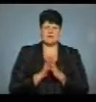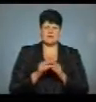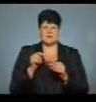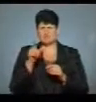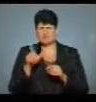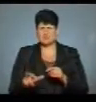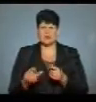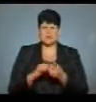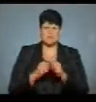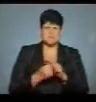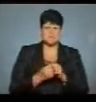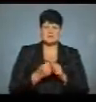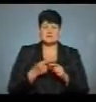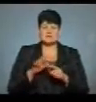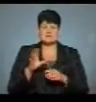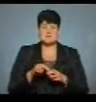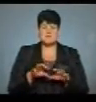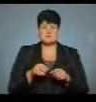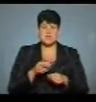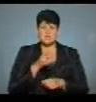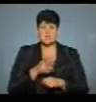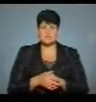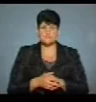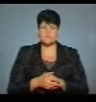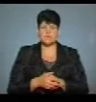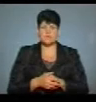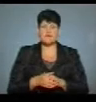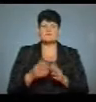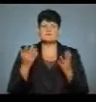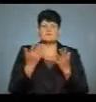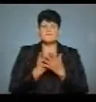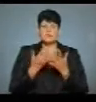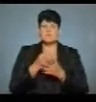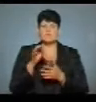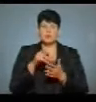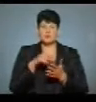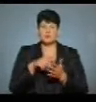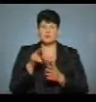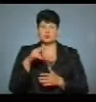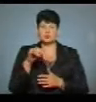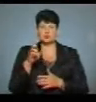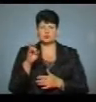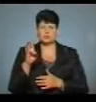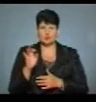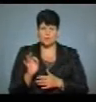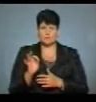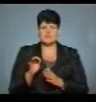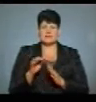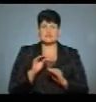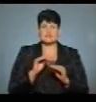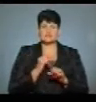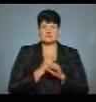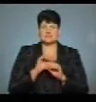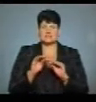камінці. Ото забирає час. Документальний фільм про місто Дубно, який за тиждень відзняв режисер з Тернопільщини,